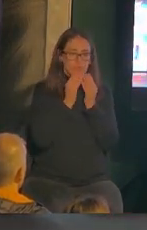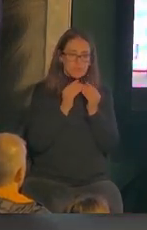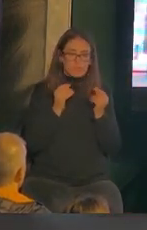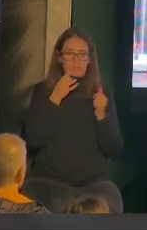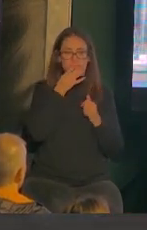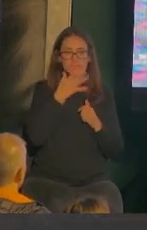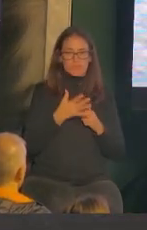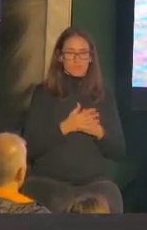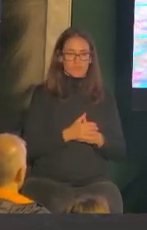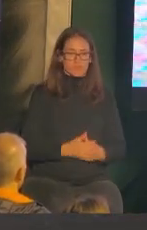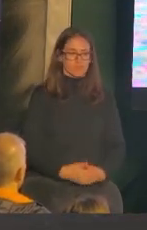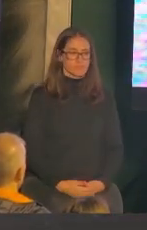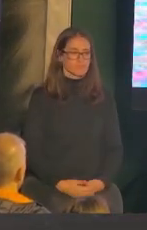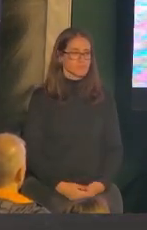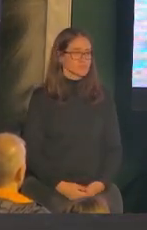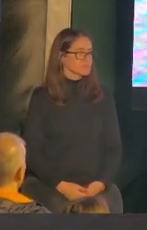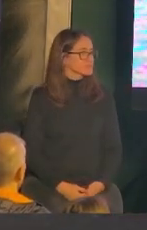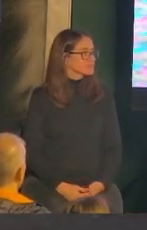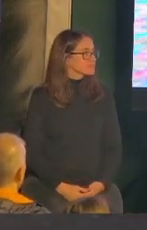Que no la li.